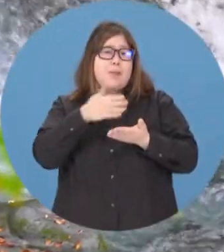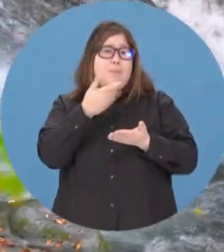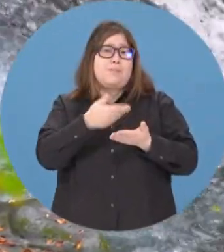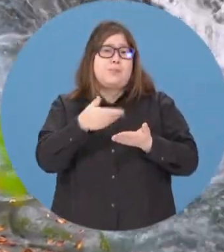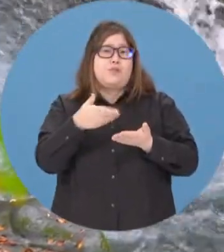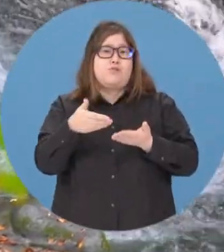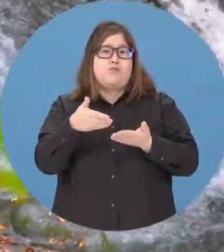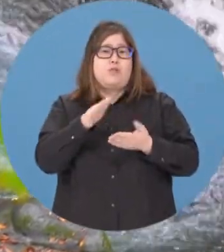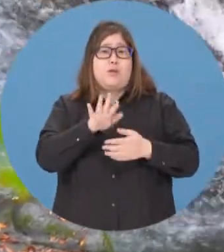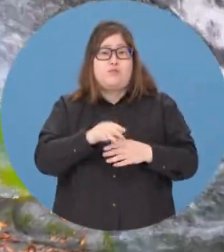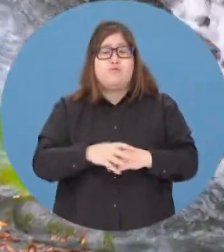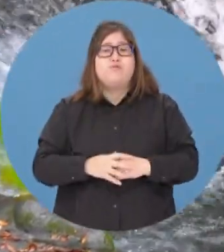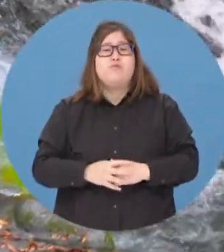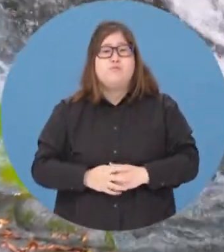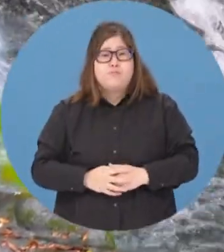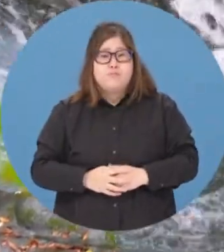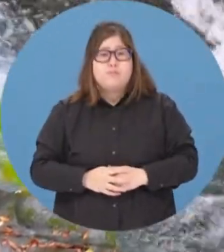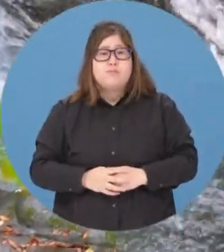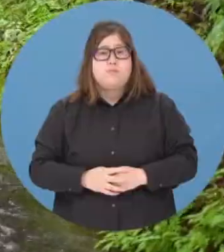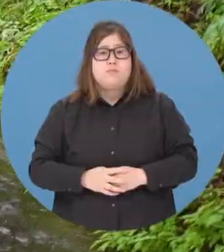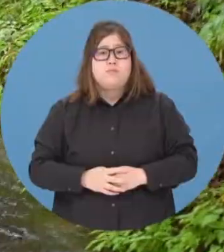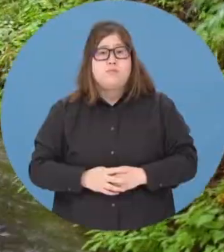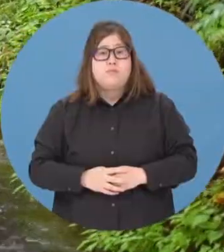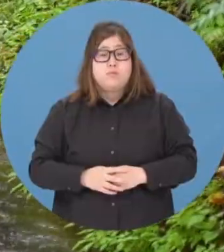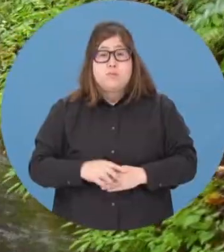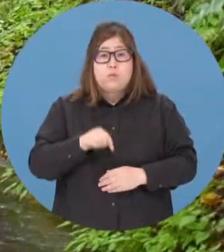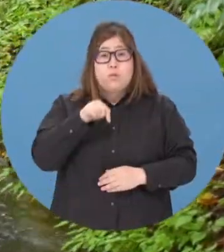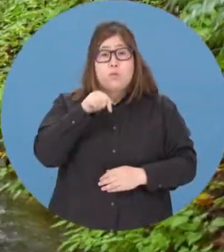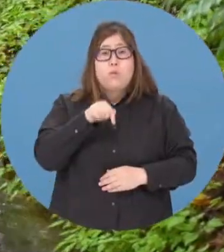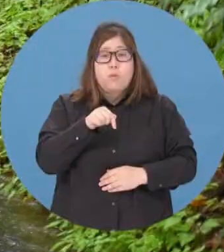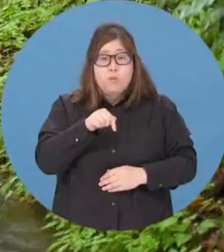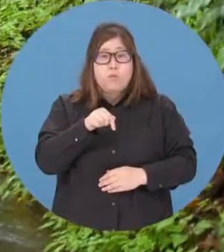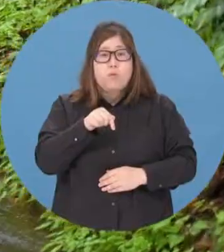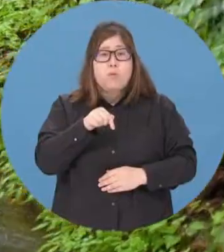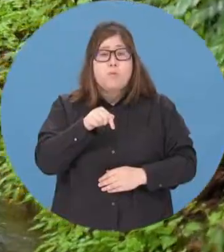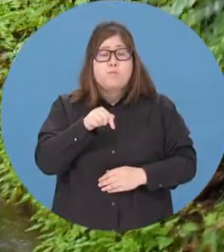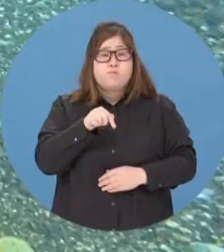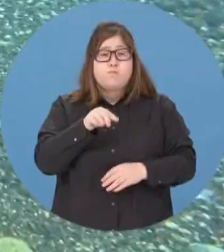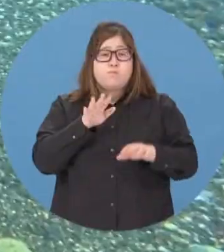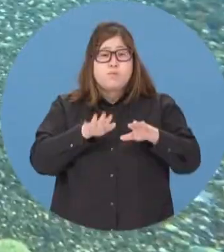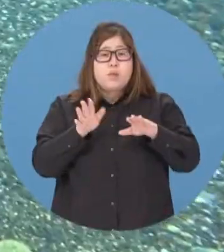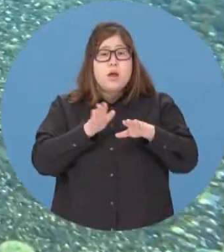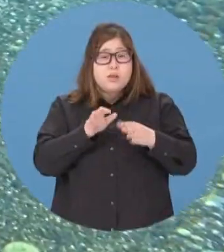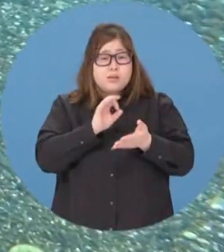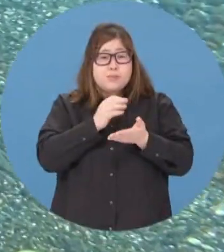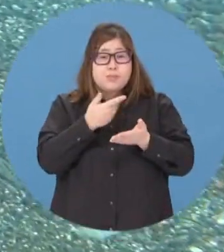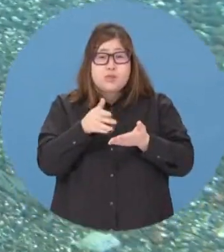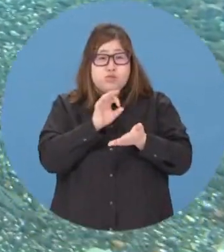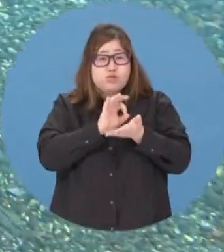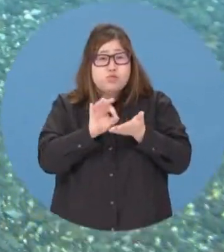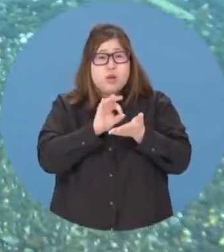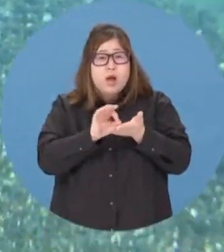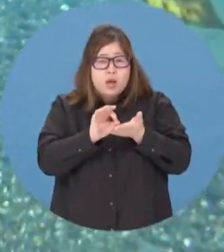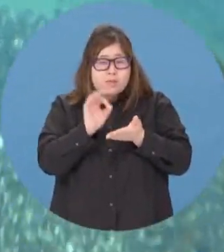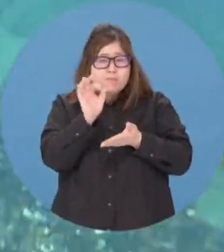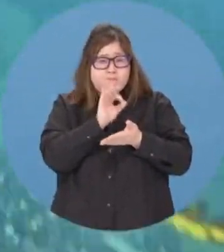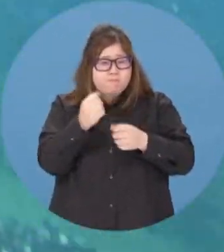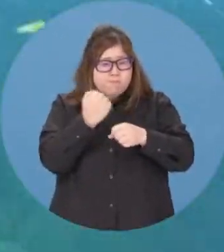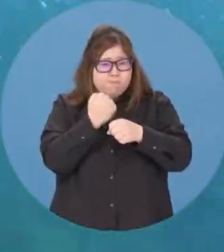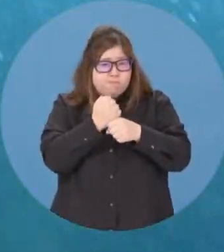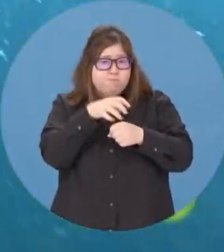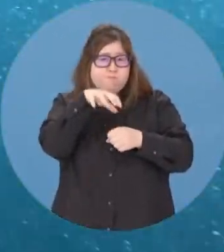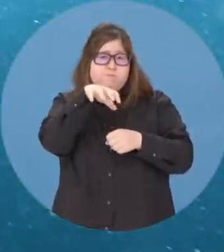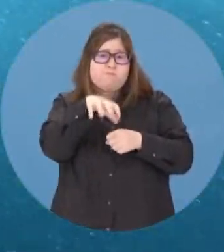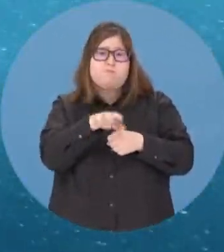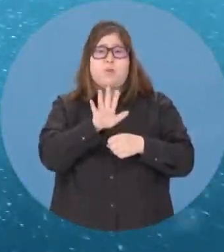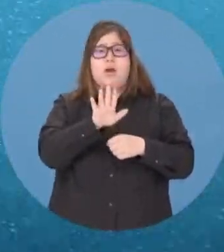資源に恵まれている。そんな西桂町には最近、水を使った新たな特産品を作ろうとし